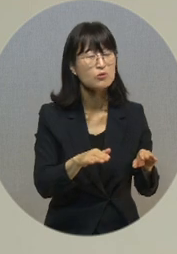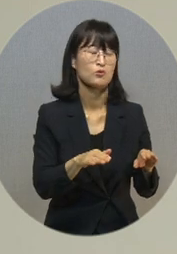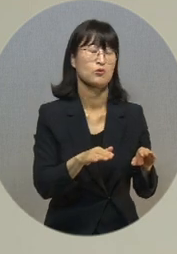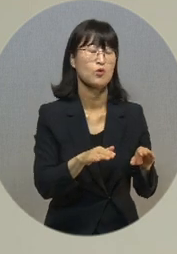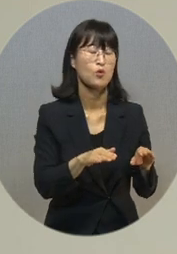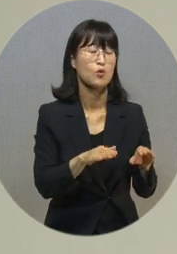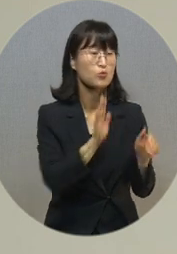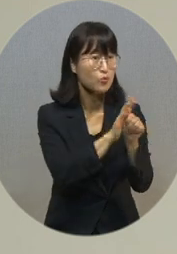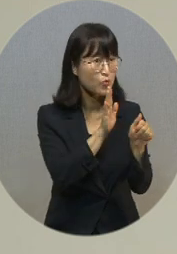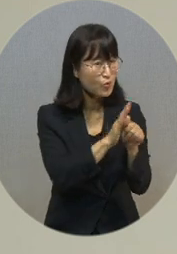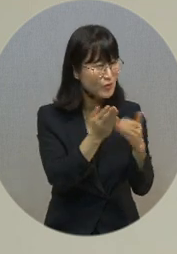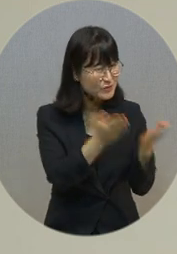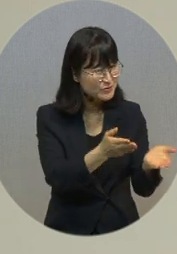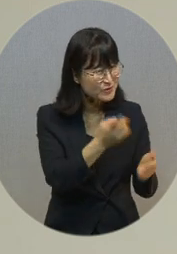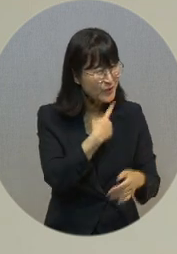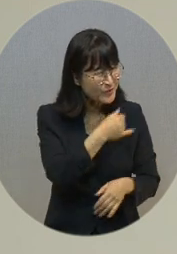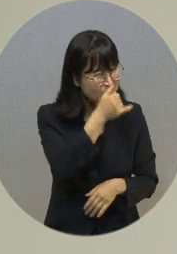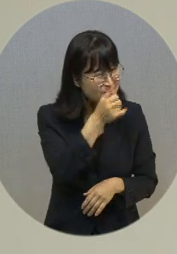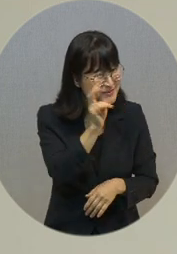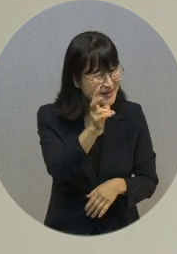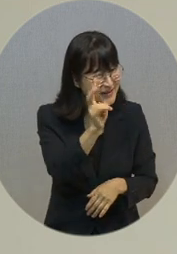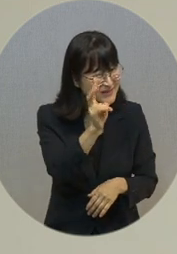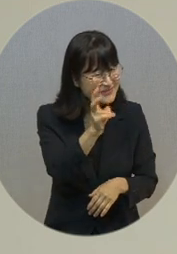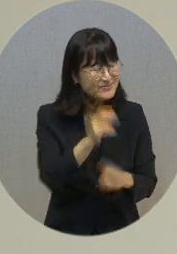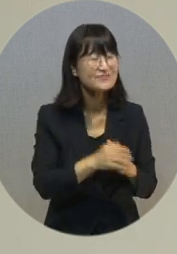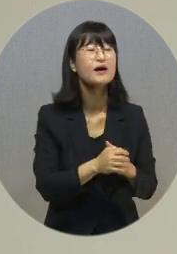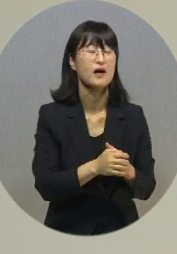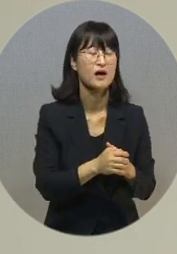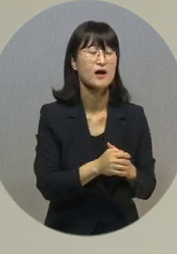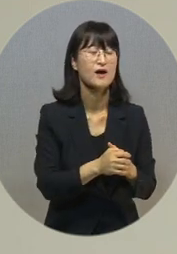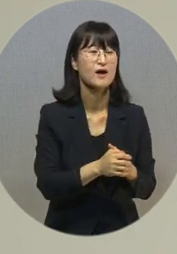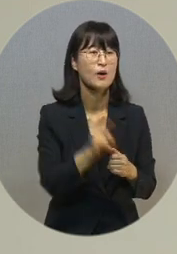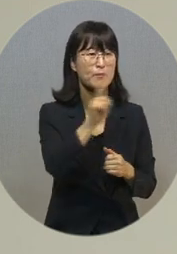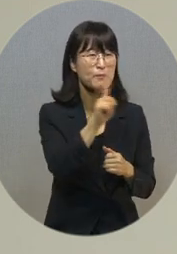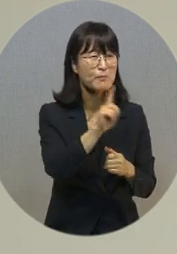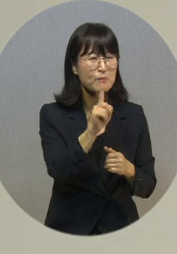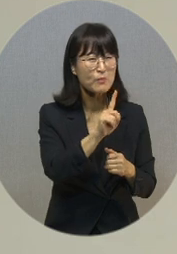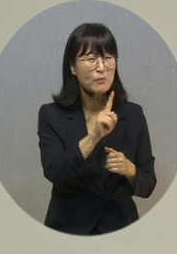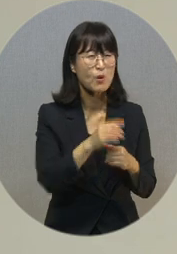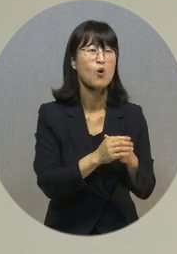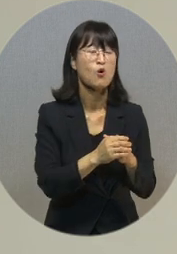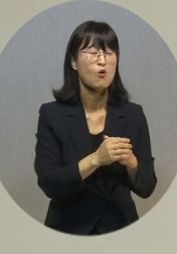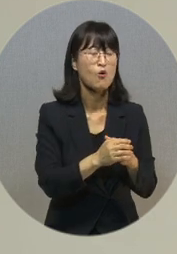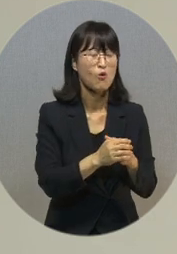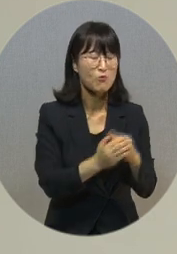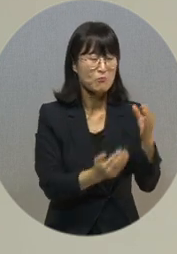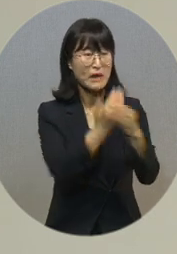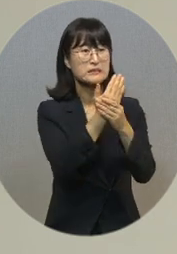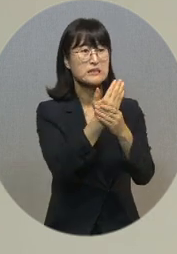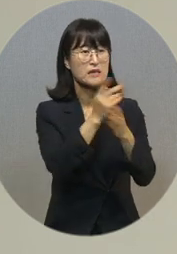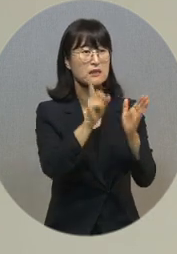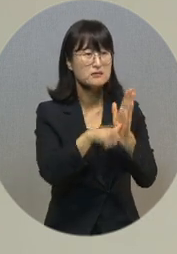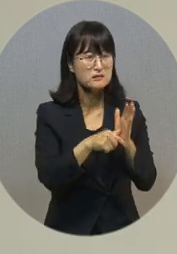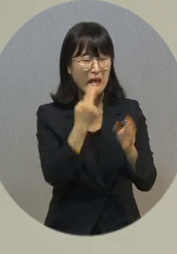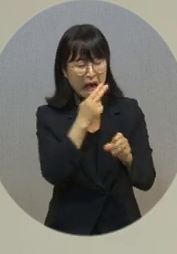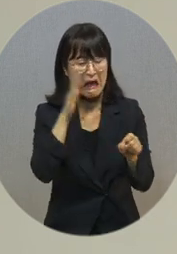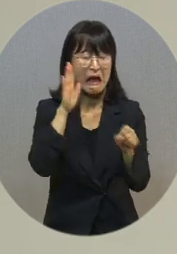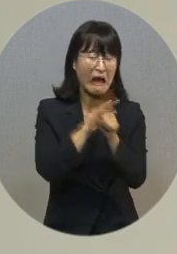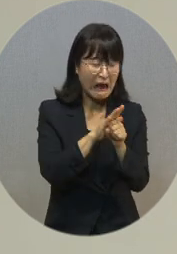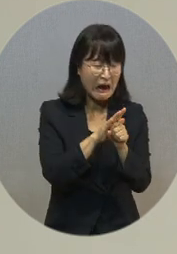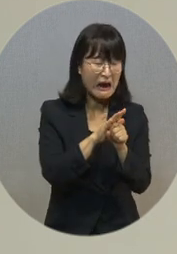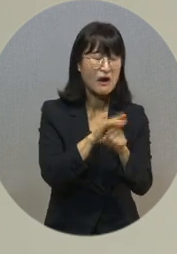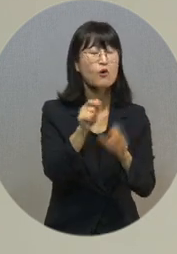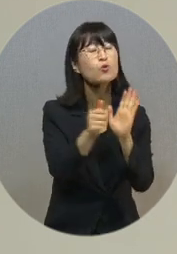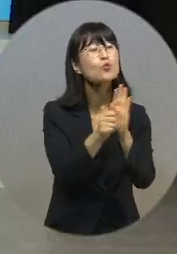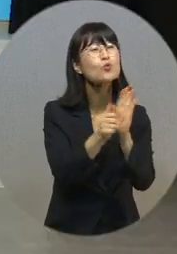해주셨던 게 분명히 있을 것 같아요. 어? 그 민원을 해결해 주셨던 거, 변론을 해서 이분의 억울함을 풀어줬던 거, 네.